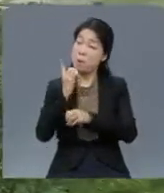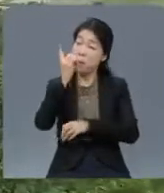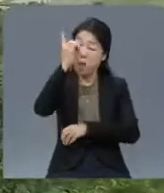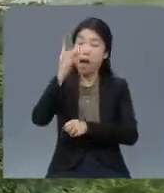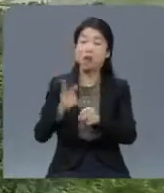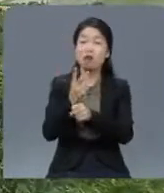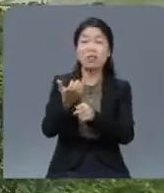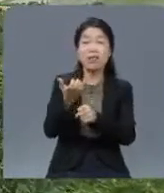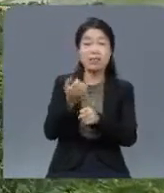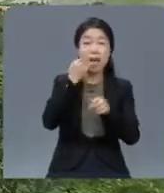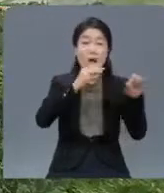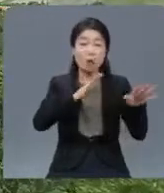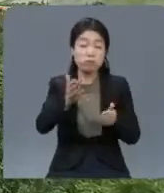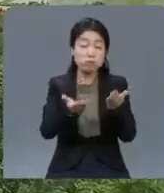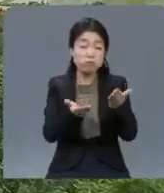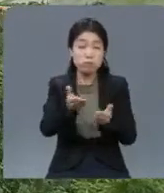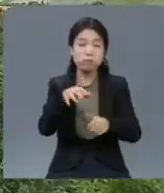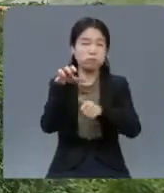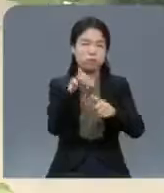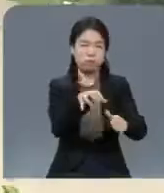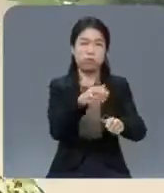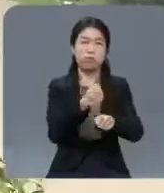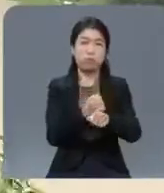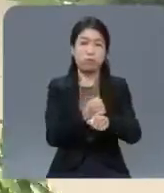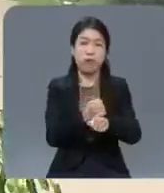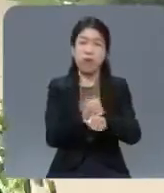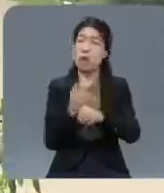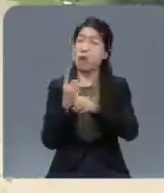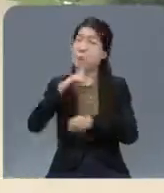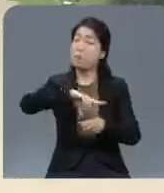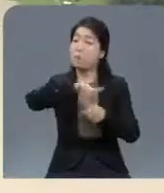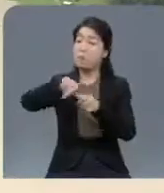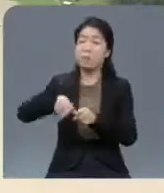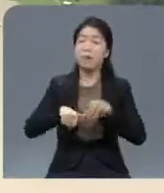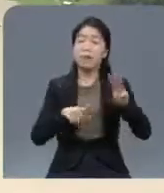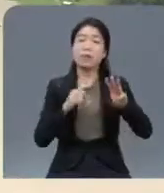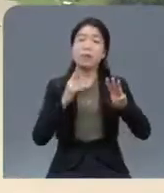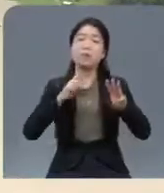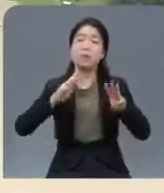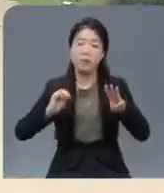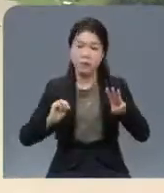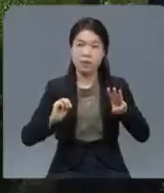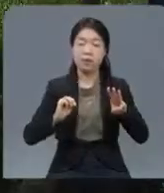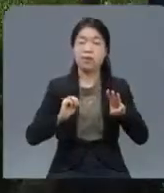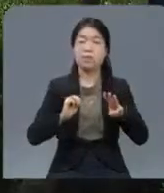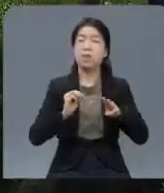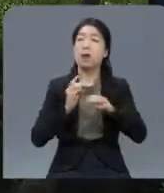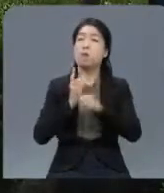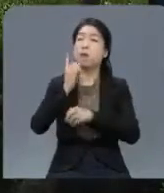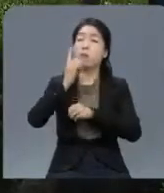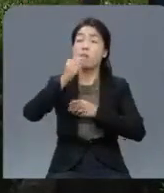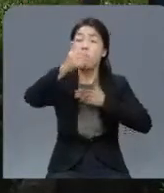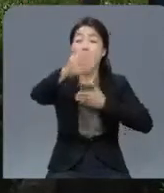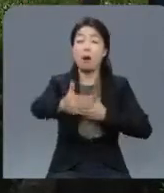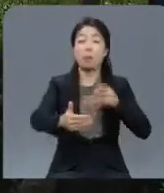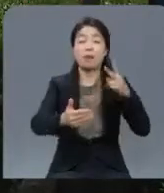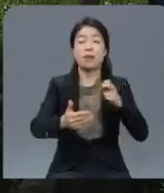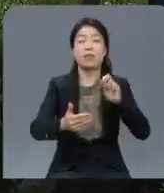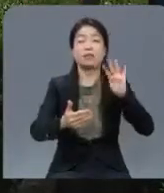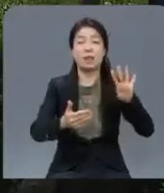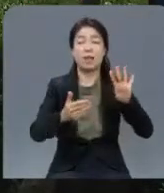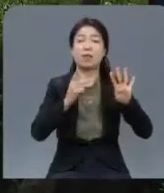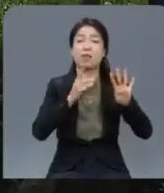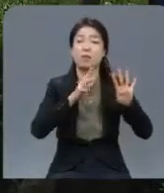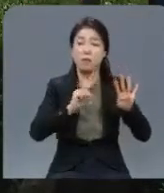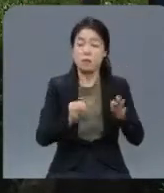해상은 엄격하게 통제됩니다. 해상 통제 범위는 발사대 중심 반경 3km, 비행 경로 폭 24km에